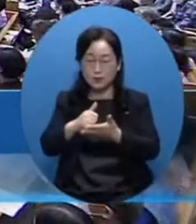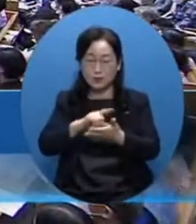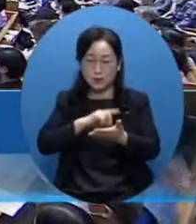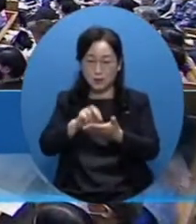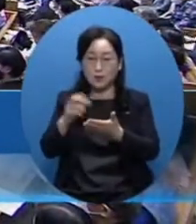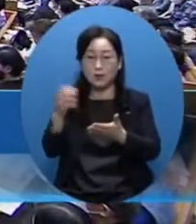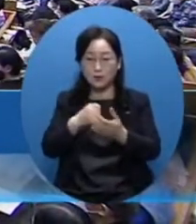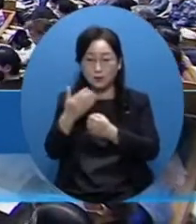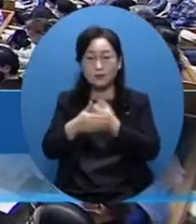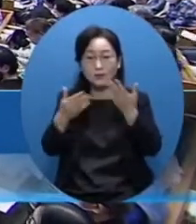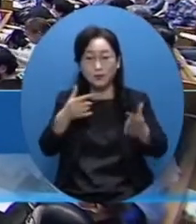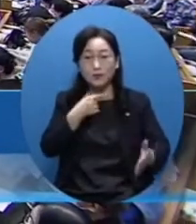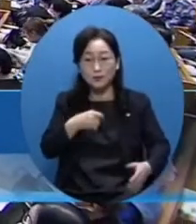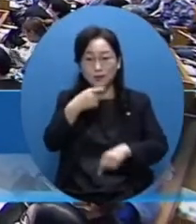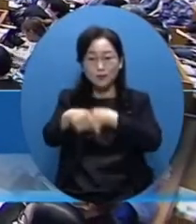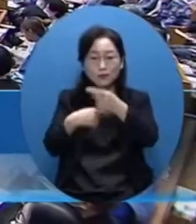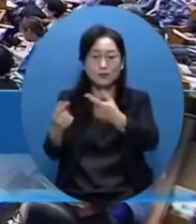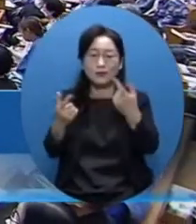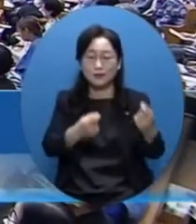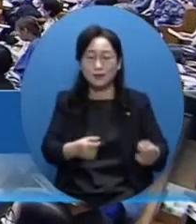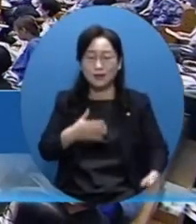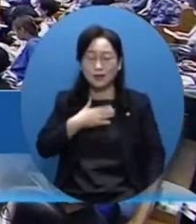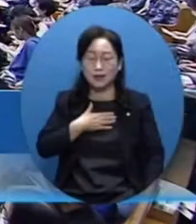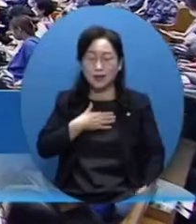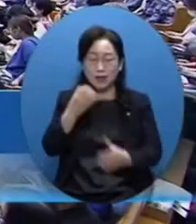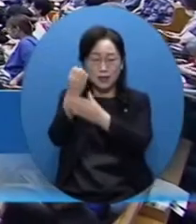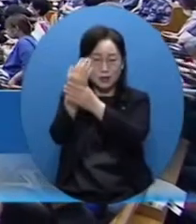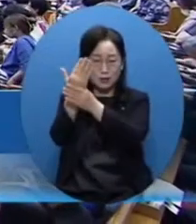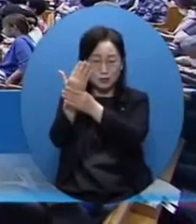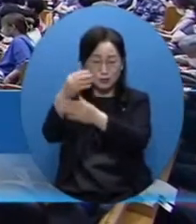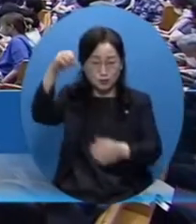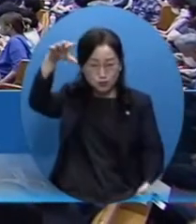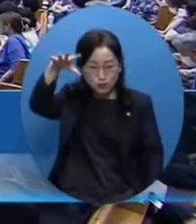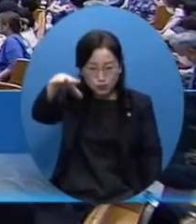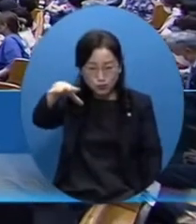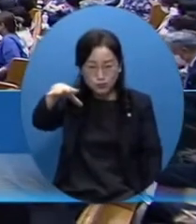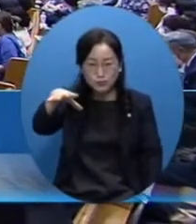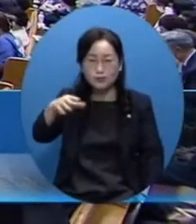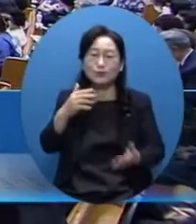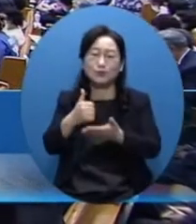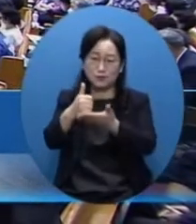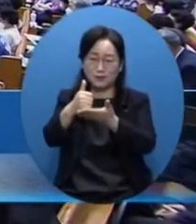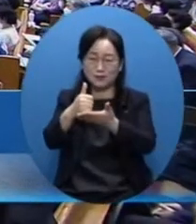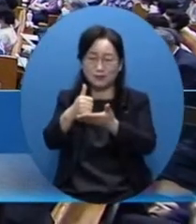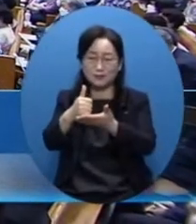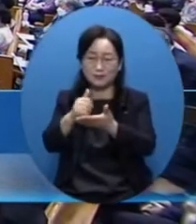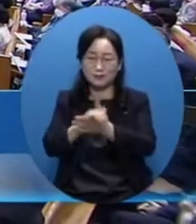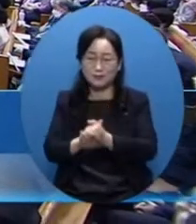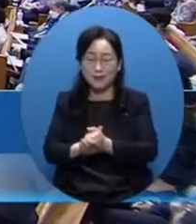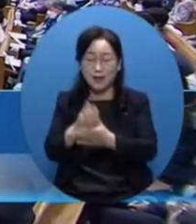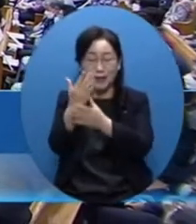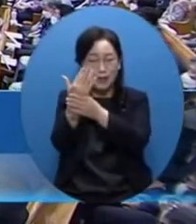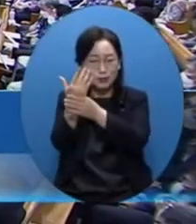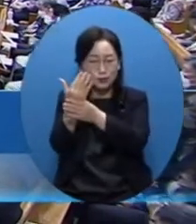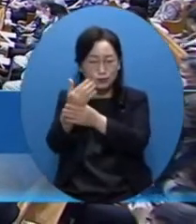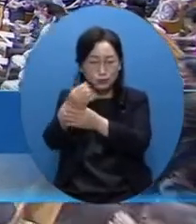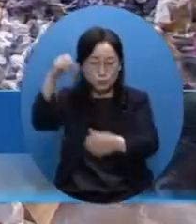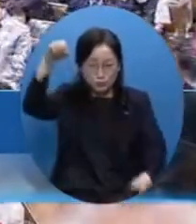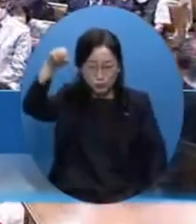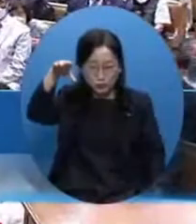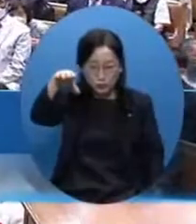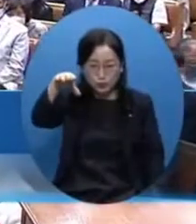원합니다 제모 라면 크게 따라 해수가 라비다 나의 등불을 켤 수 있는 주님 나의 둔부를 표시는